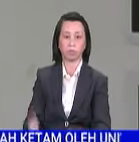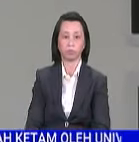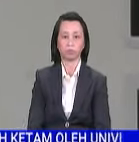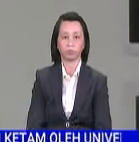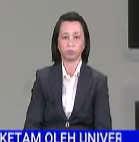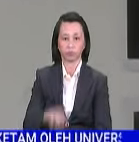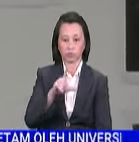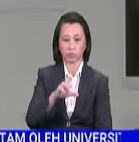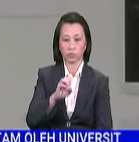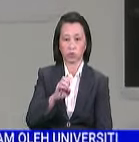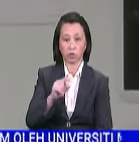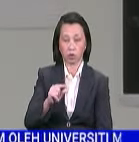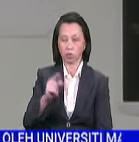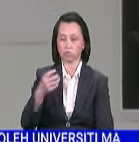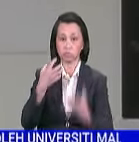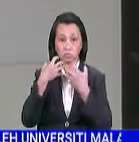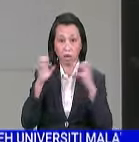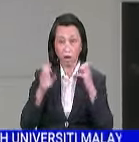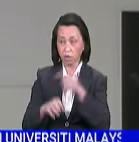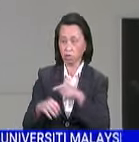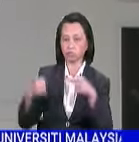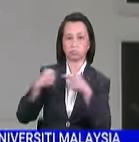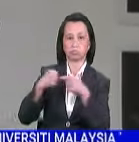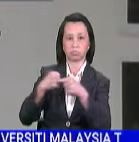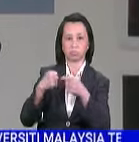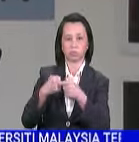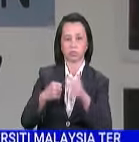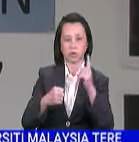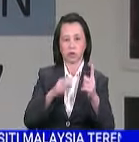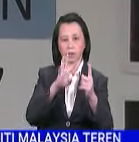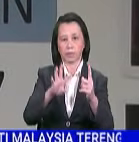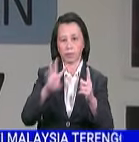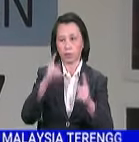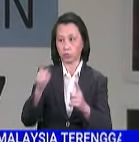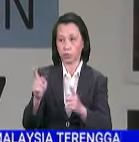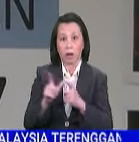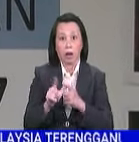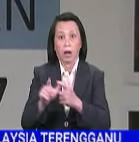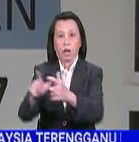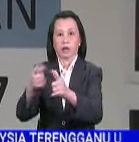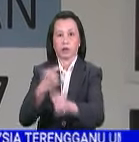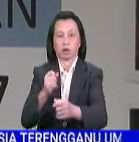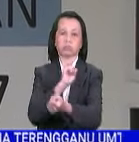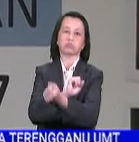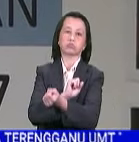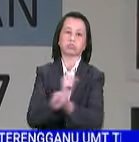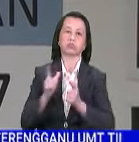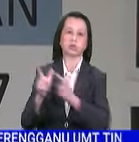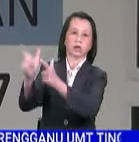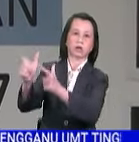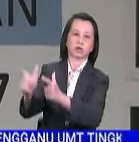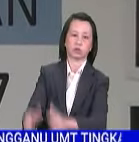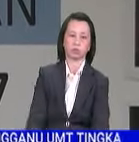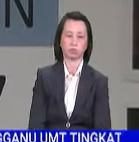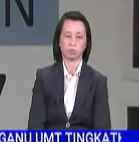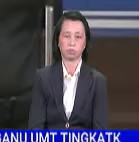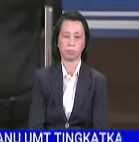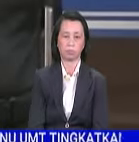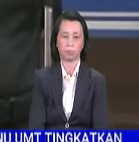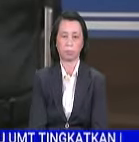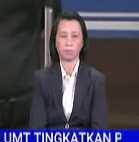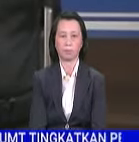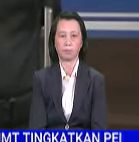Long Tiger berdepan satu lagi pertuduhan mengikut Seksyen 244 kerana lari daripada tahanan.